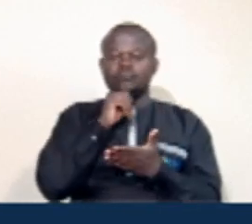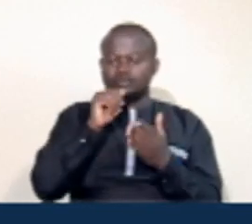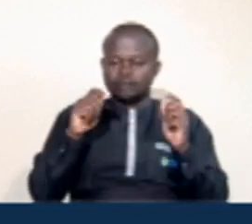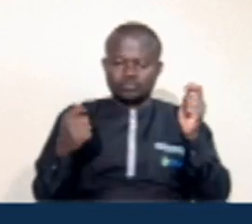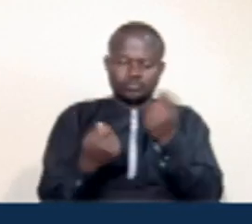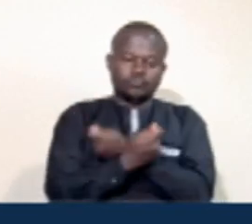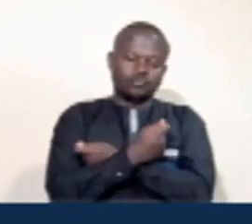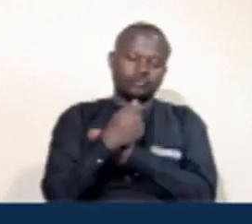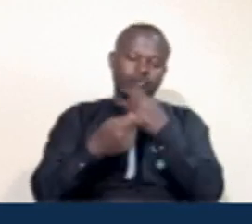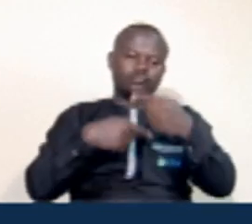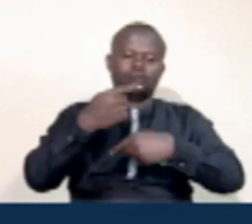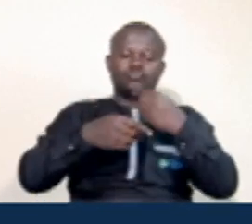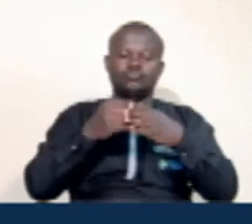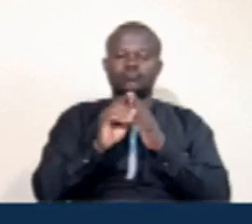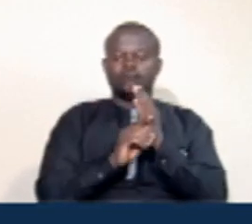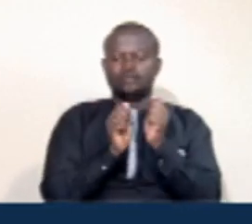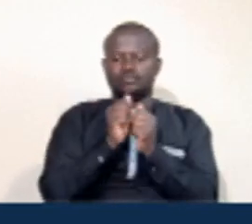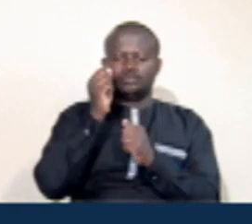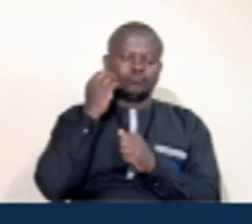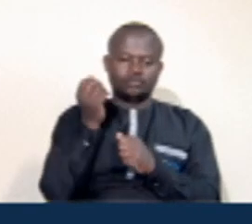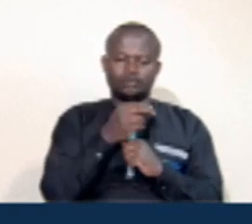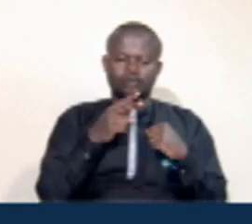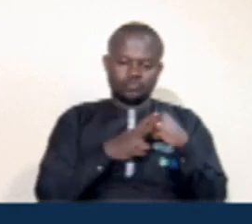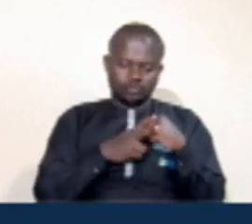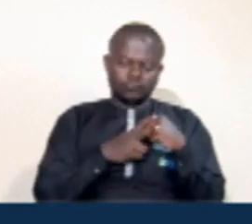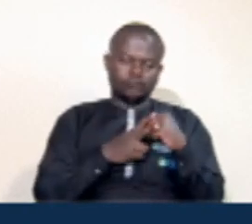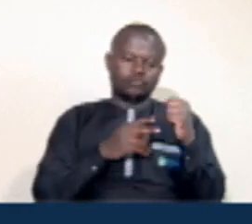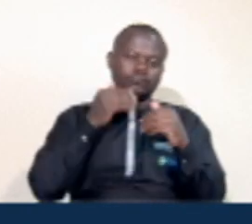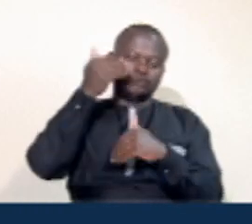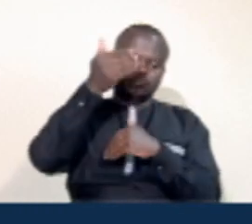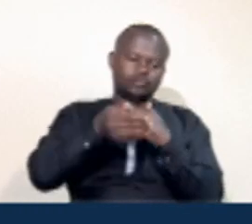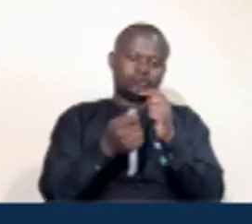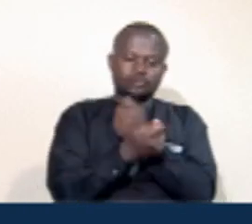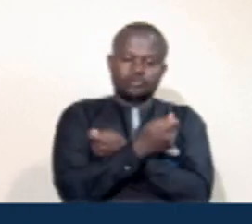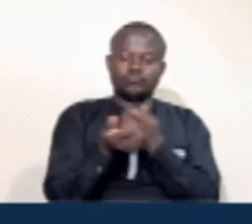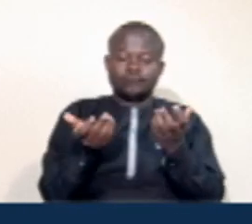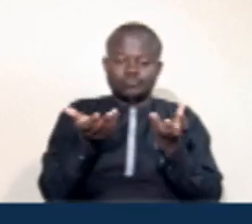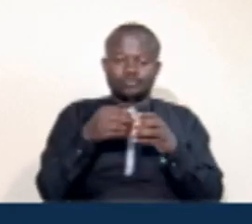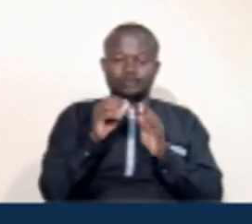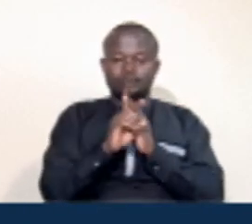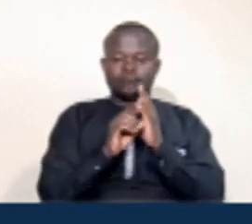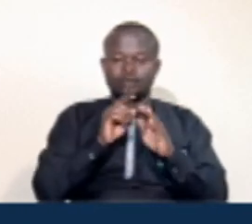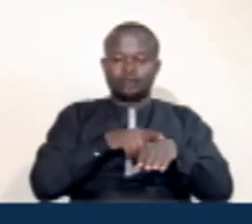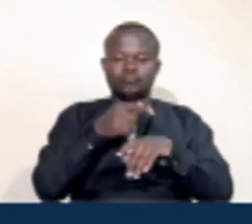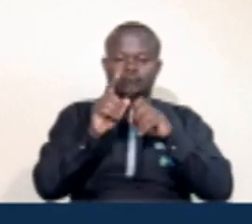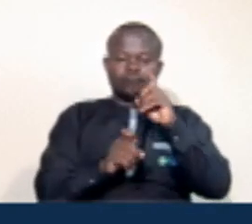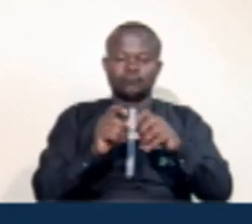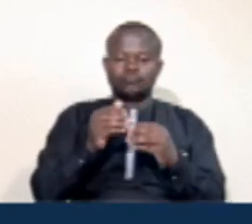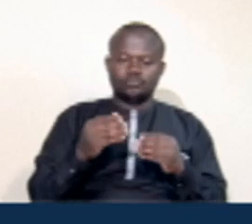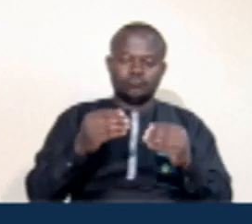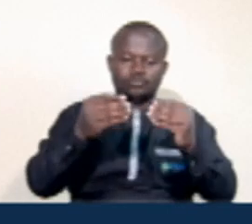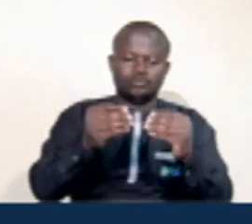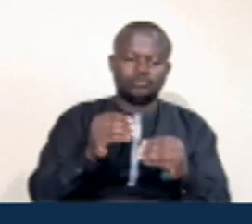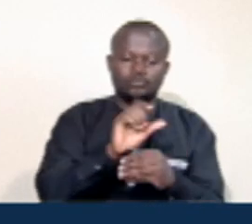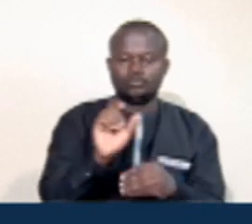ihinduka izakomeza ibe itariki ya 15 z'ukwezi kwa 7 ahubwo ikizahinduka nuko amatariki y'ibizamini azigizwe inyuma